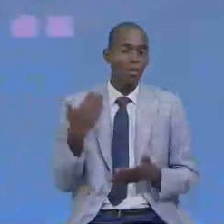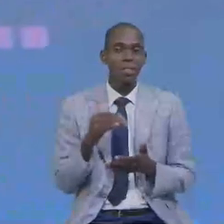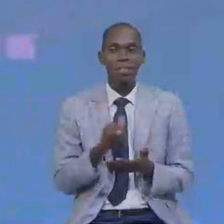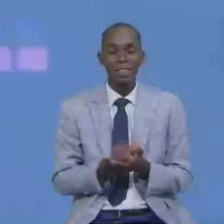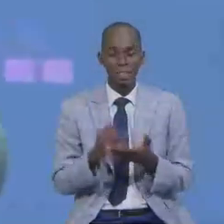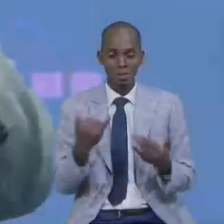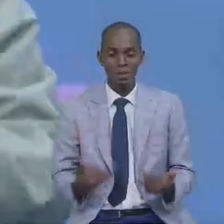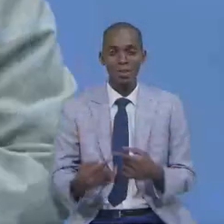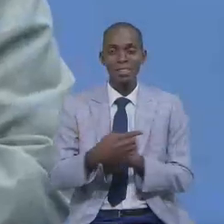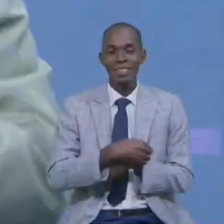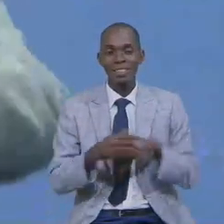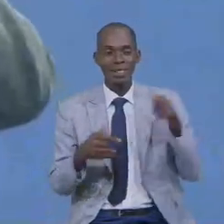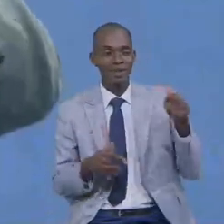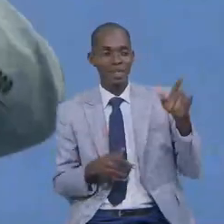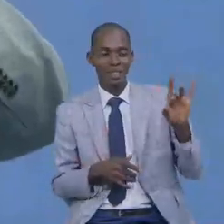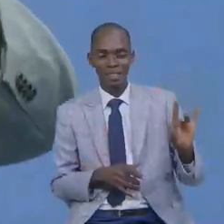aujourd'hui, 28,